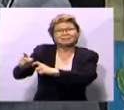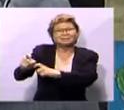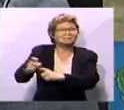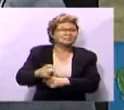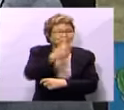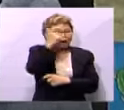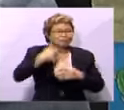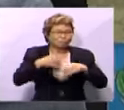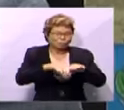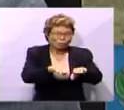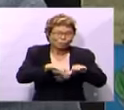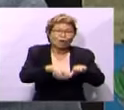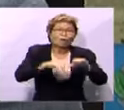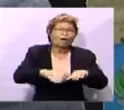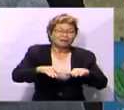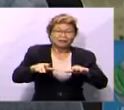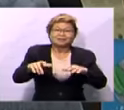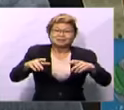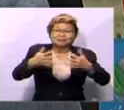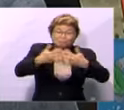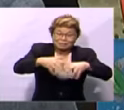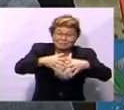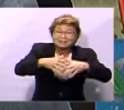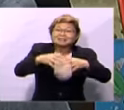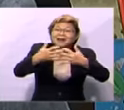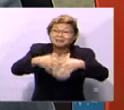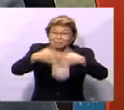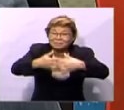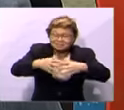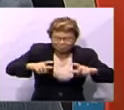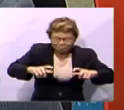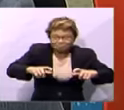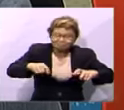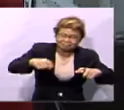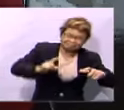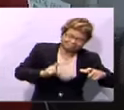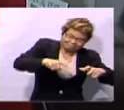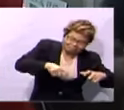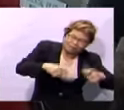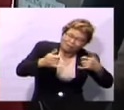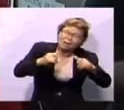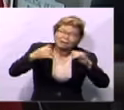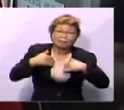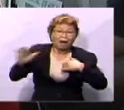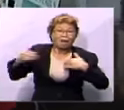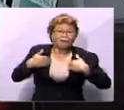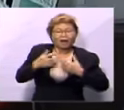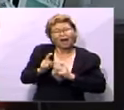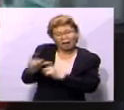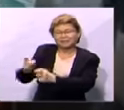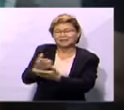ada yang machine untuk main piring hitam tu kan. And the machine is still working. So saya beli untuk dia. Hari ni dapat yang ini Iron